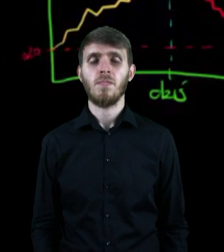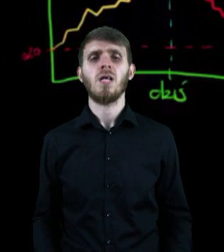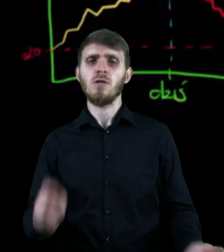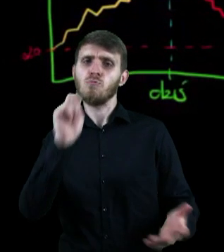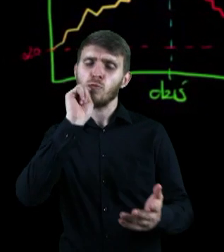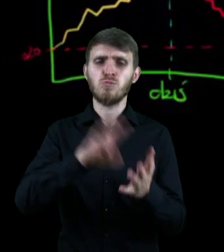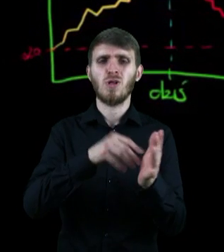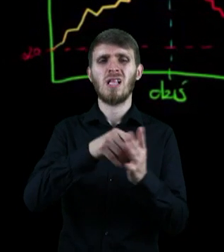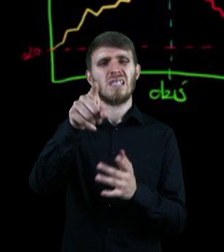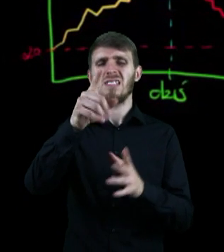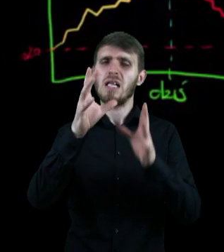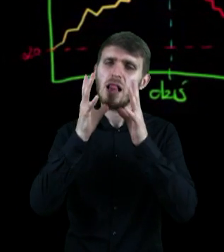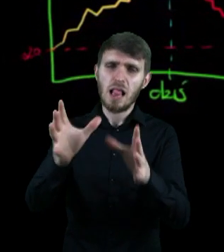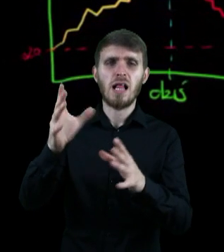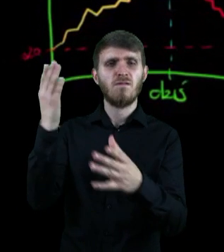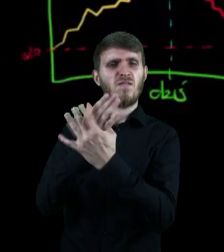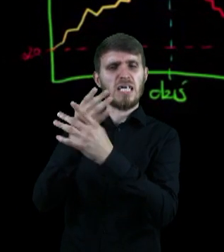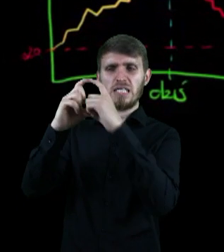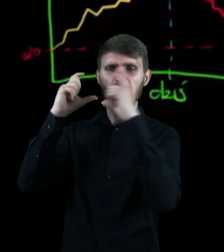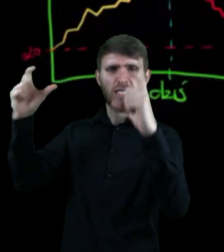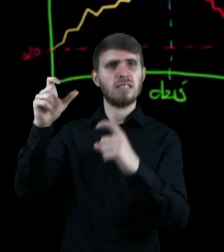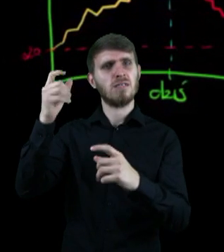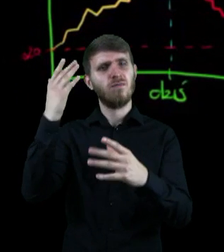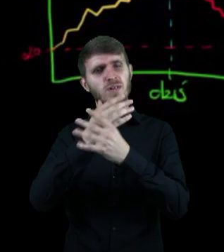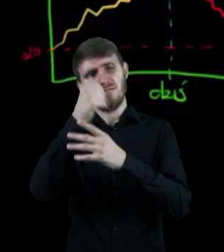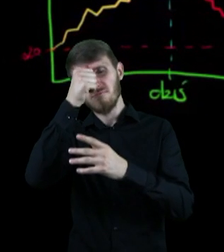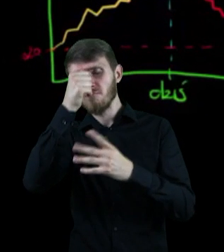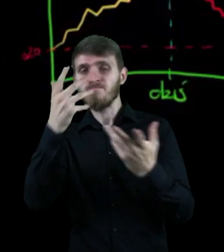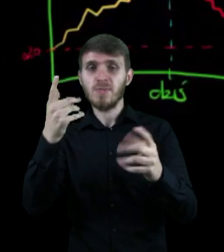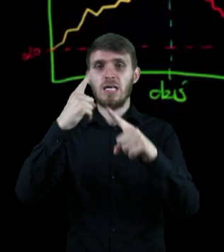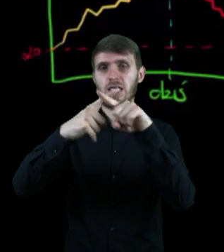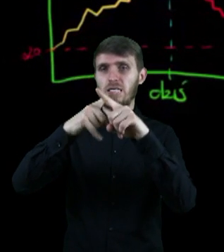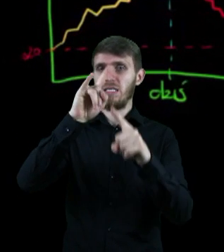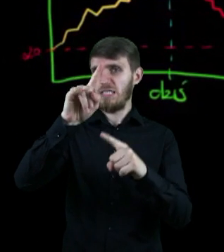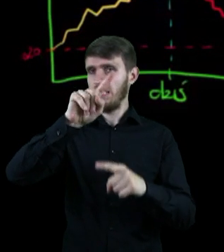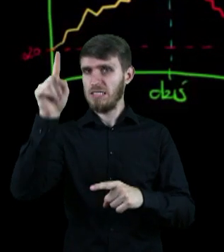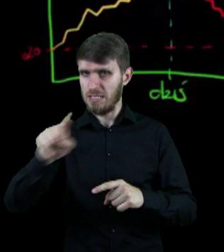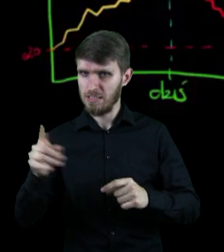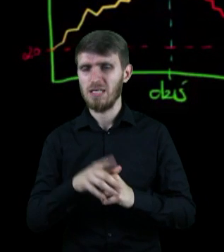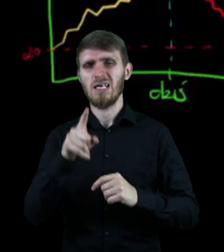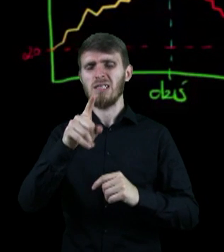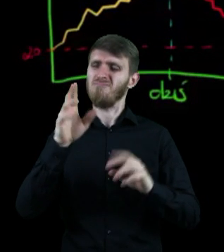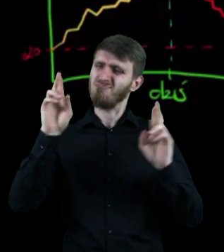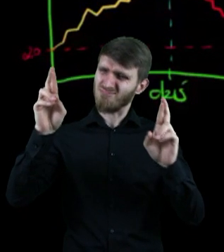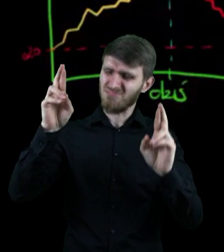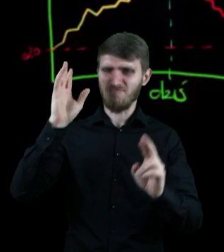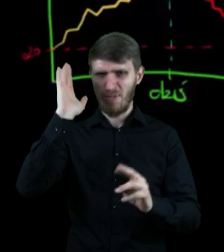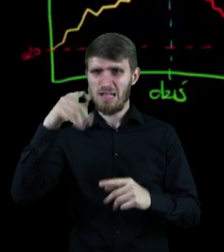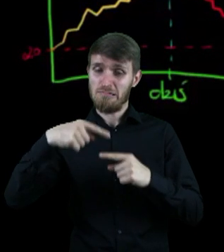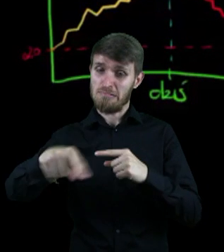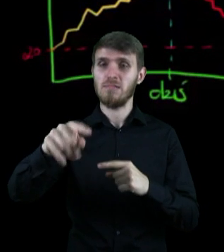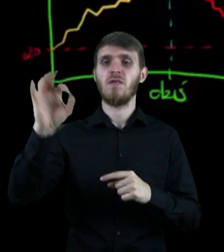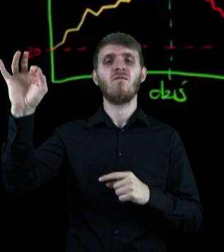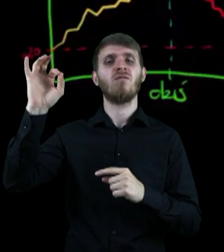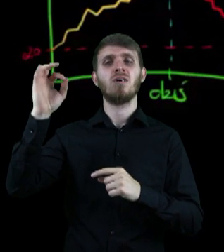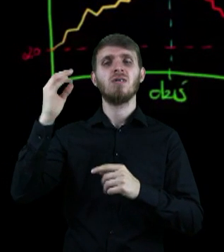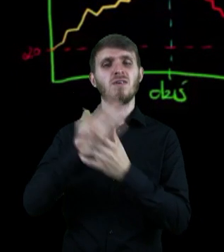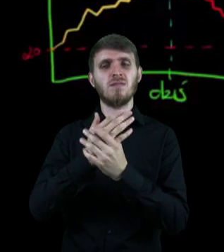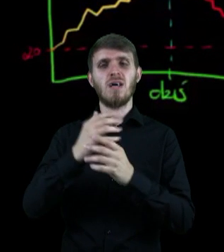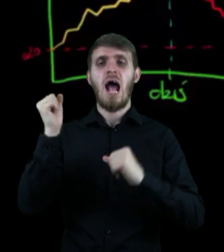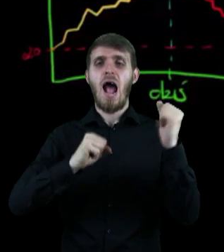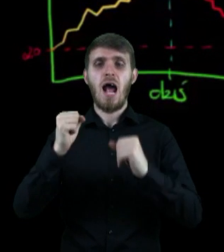Załóżmy, że nie lubicie firmy XYZ i jesteście przekonani, że cena akcji tej firmy spadnie.